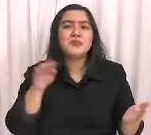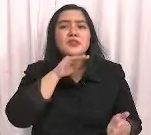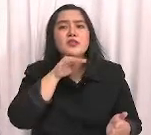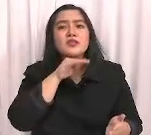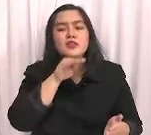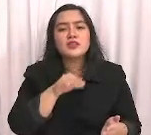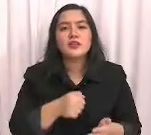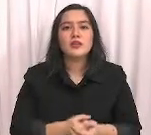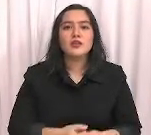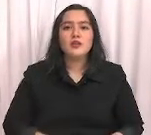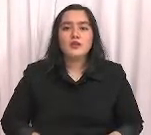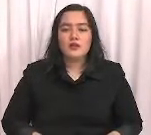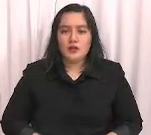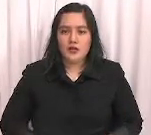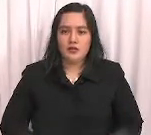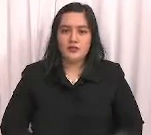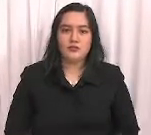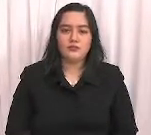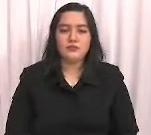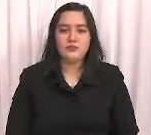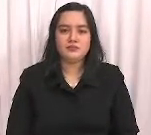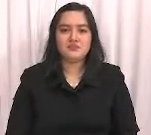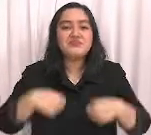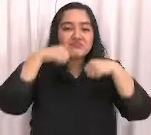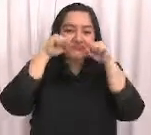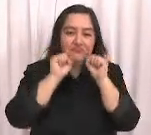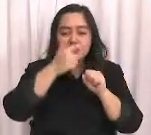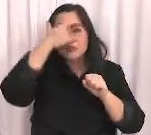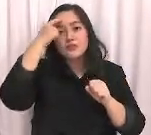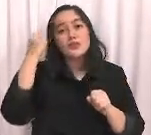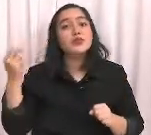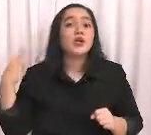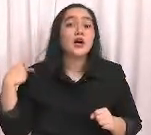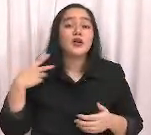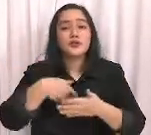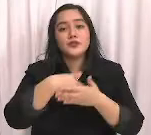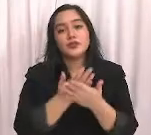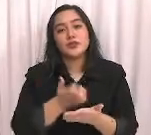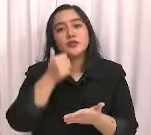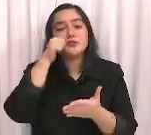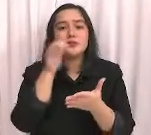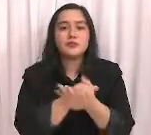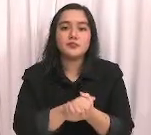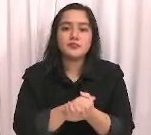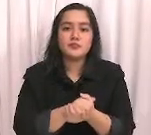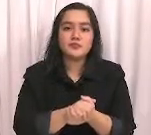minsan nakakalungkot, may mga asawang babae na